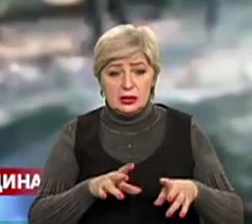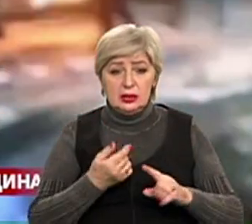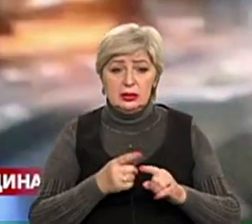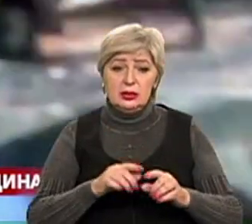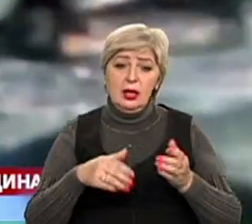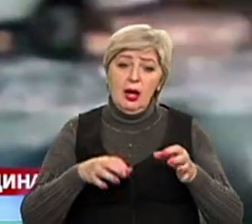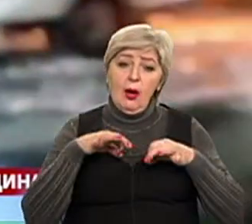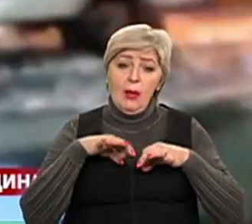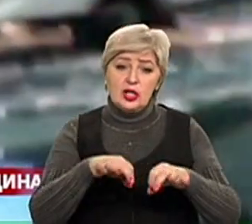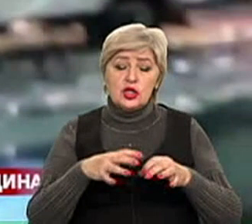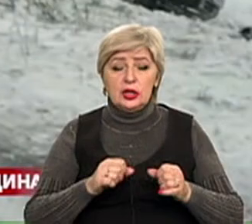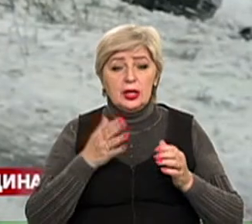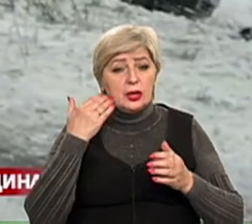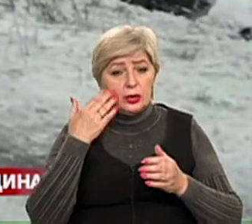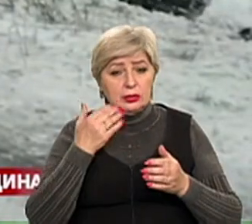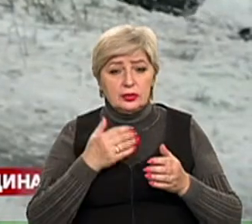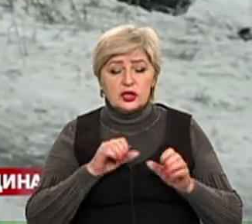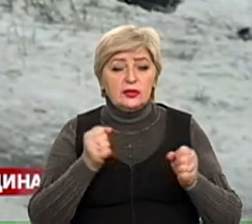швидкої допомоги та легковики.